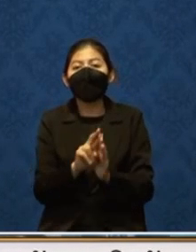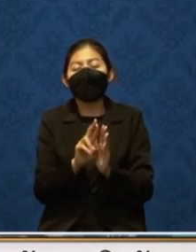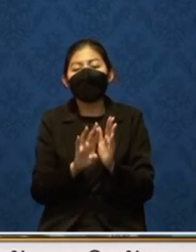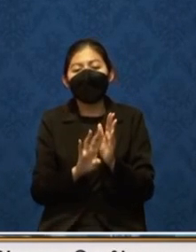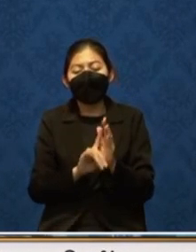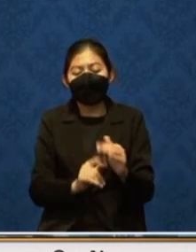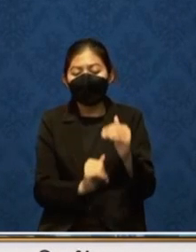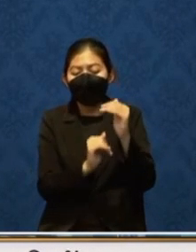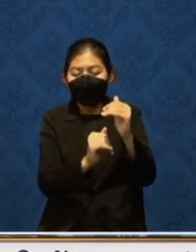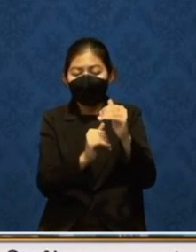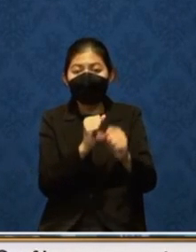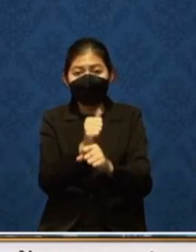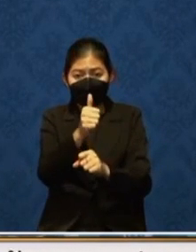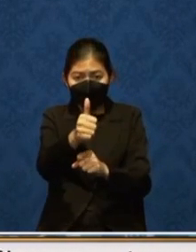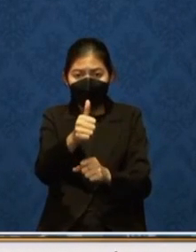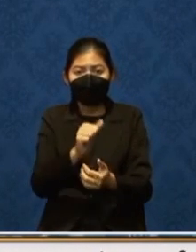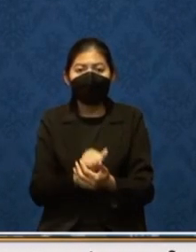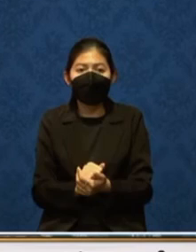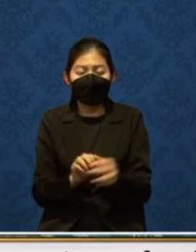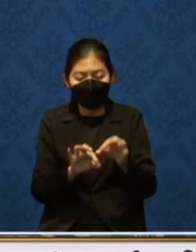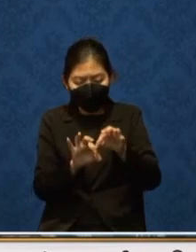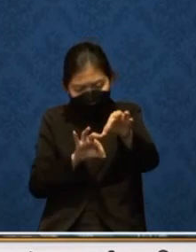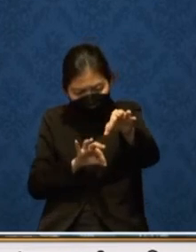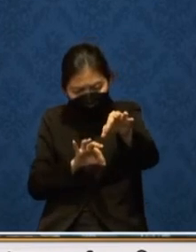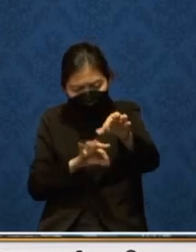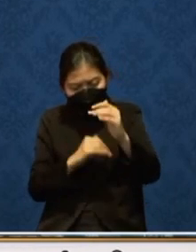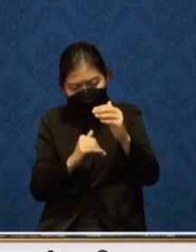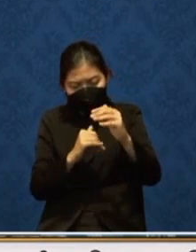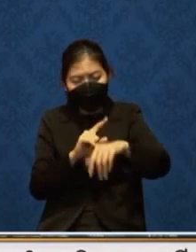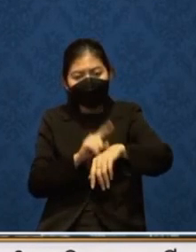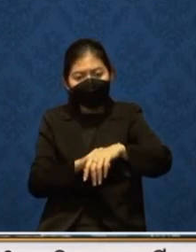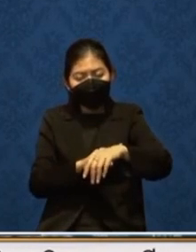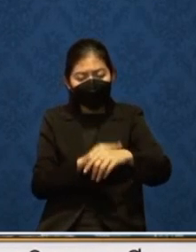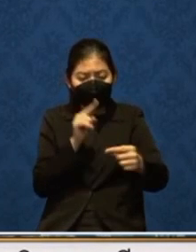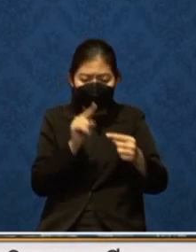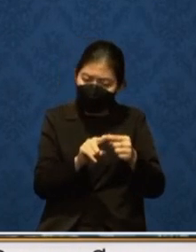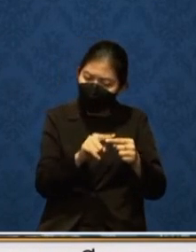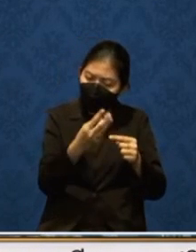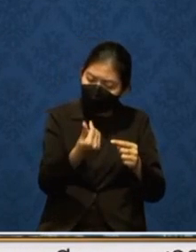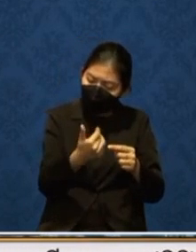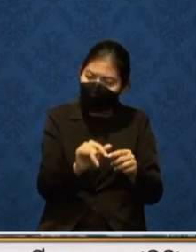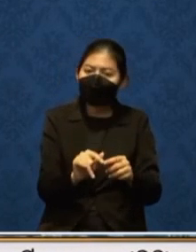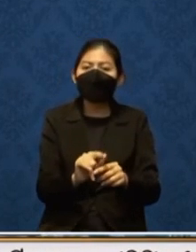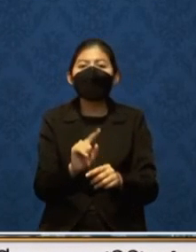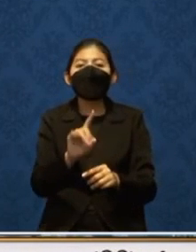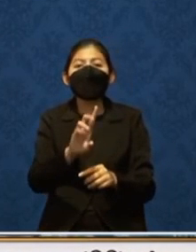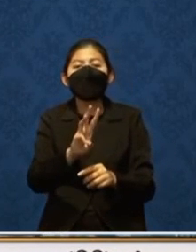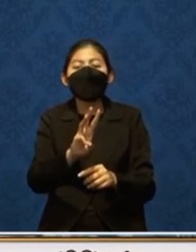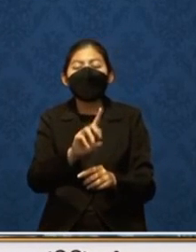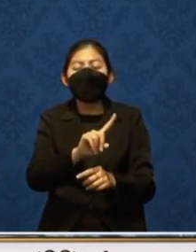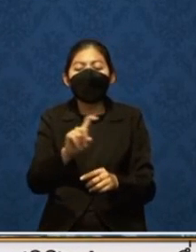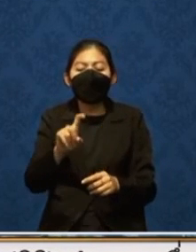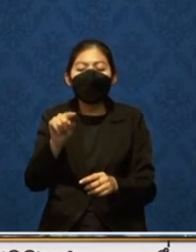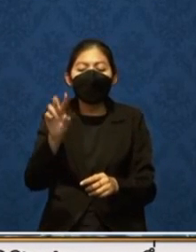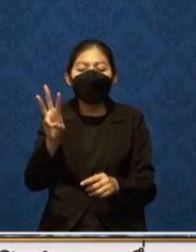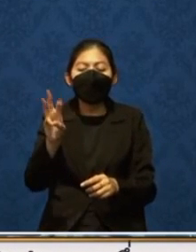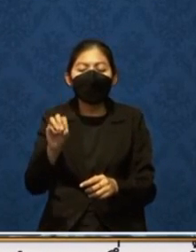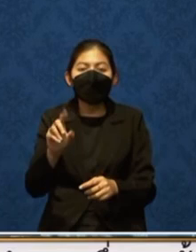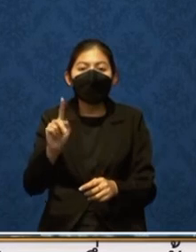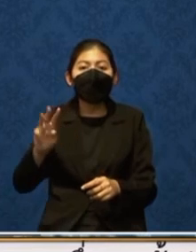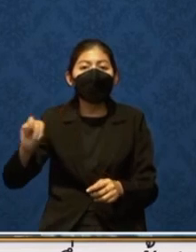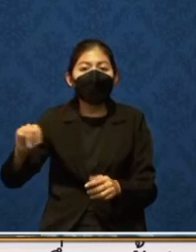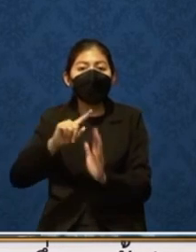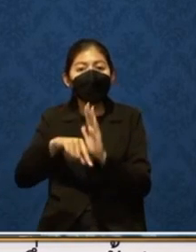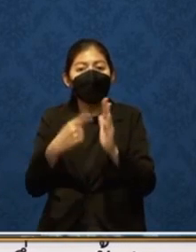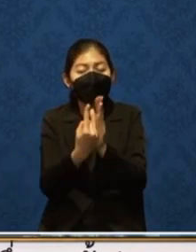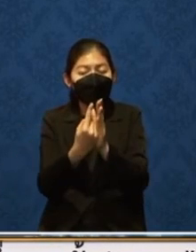้าก